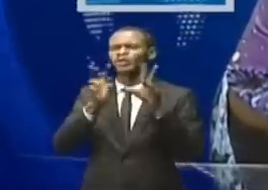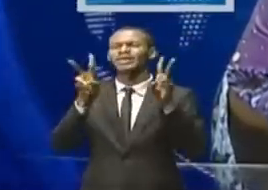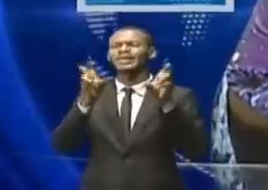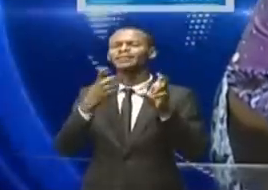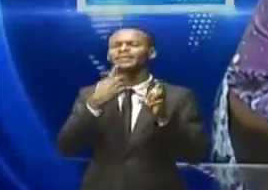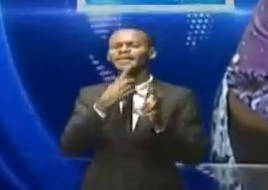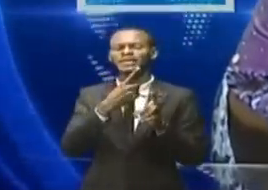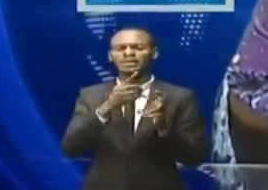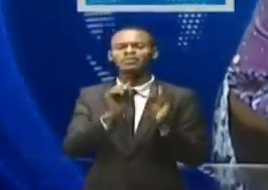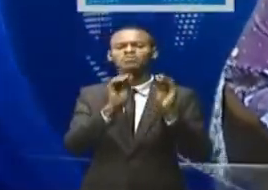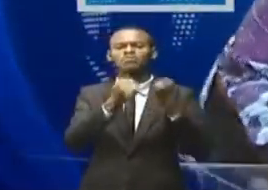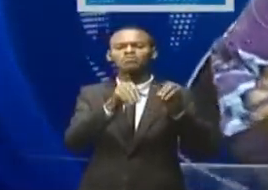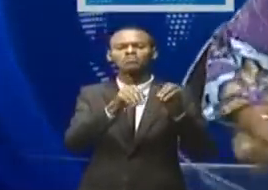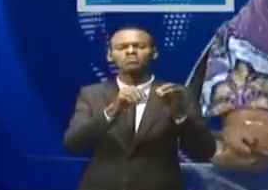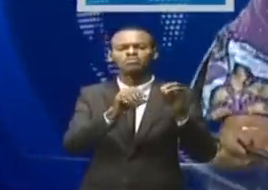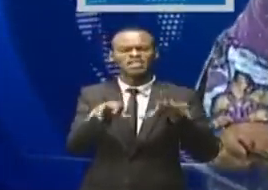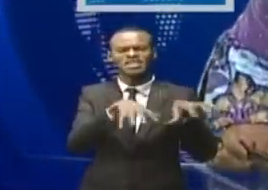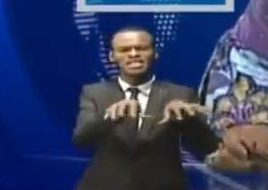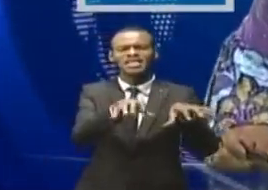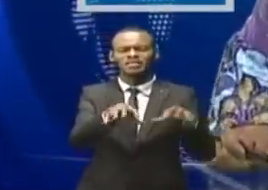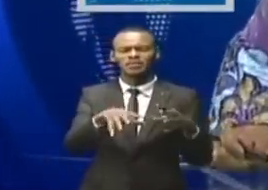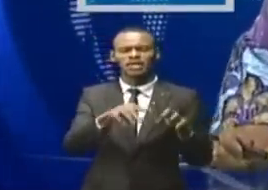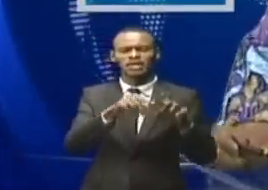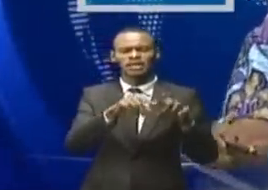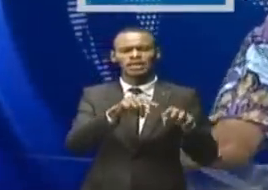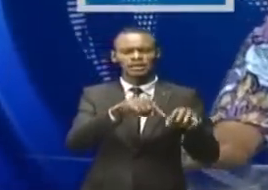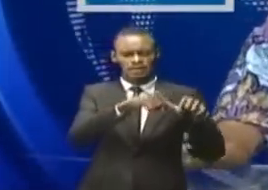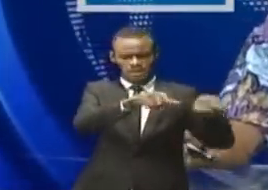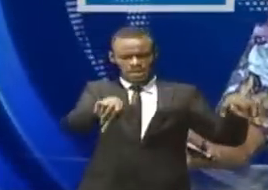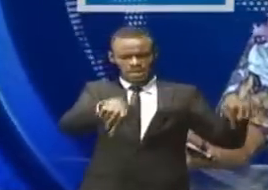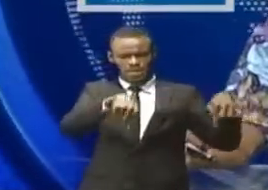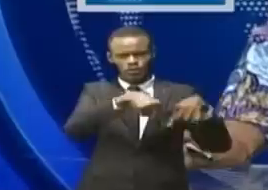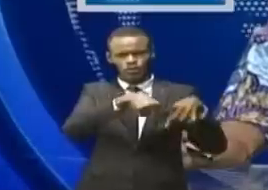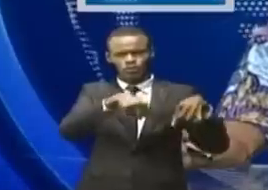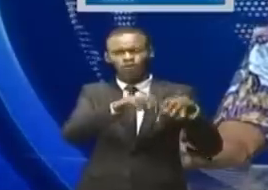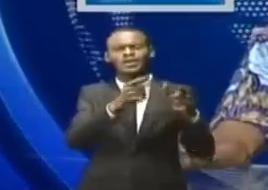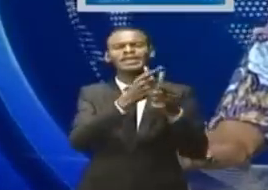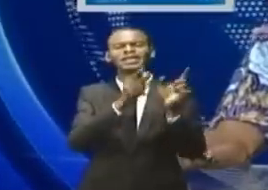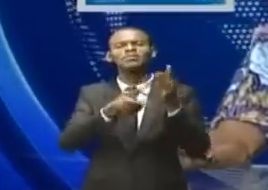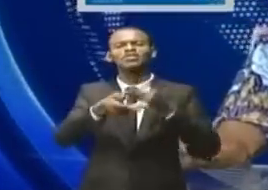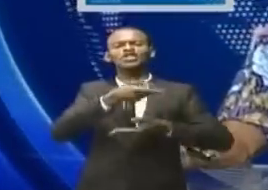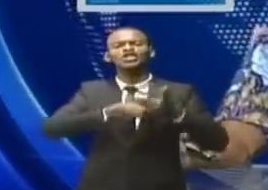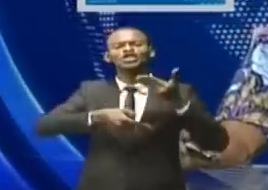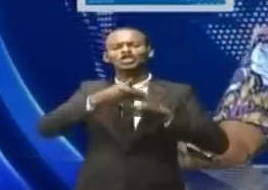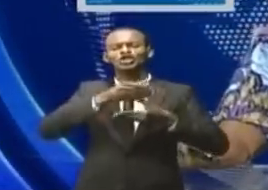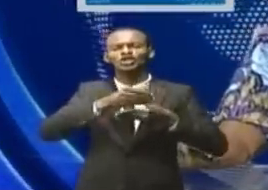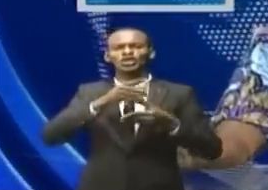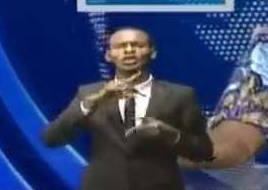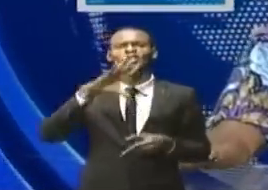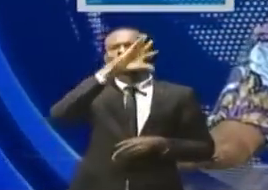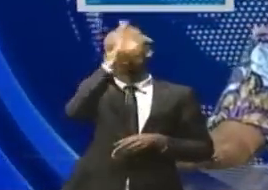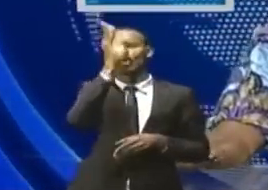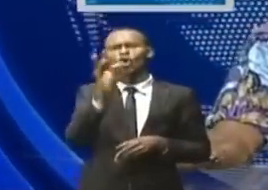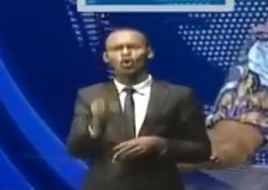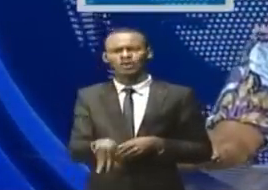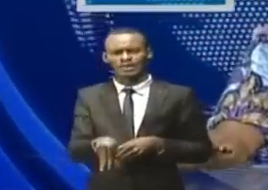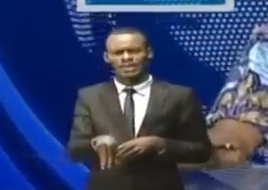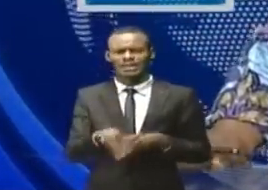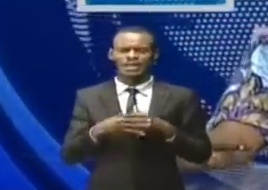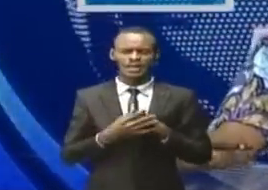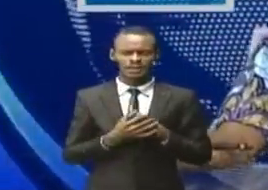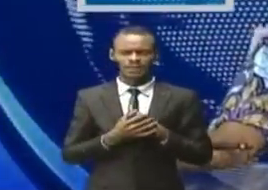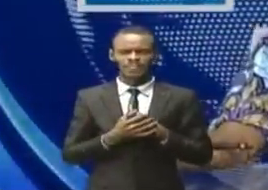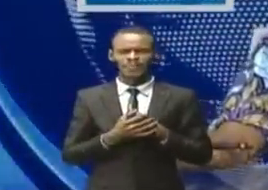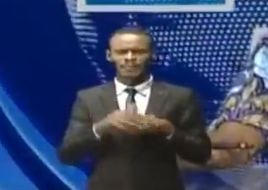de la zone de libre-échange continentale africaine, une norme, un essai, un certificat accepté partout ». La cérémonie